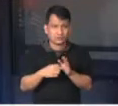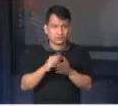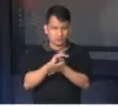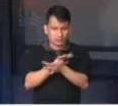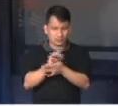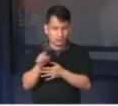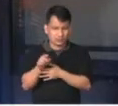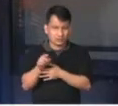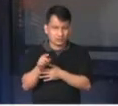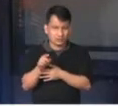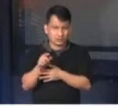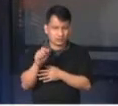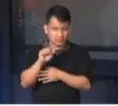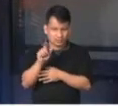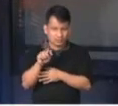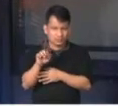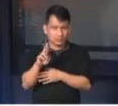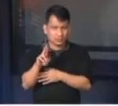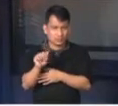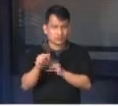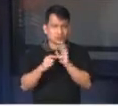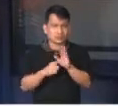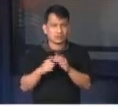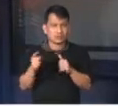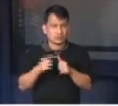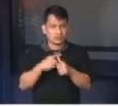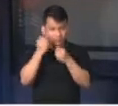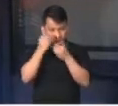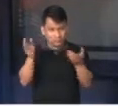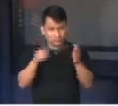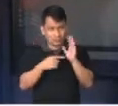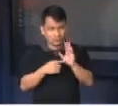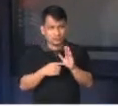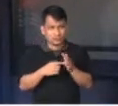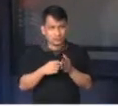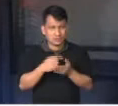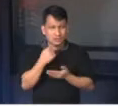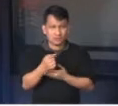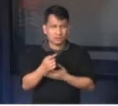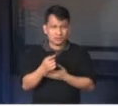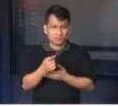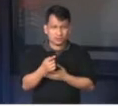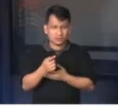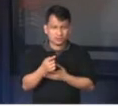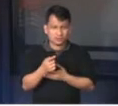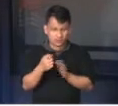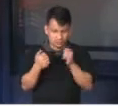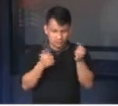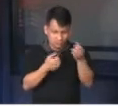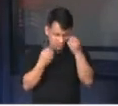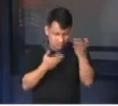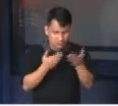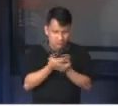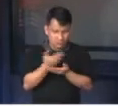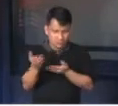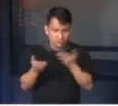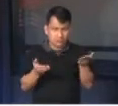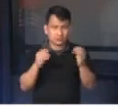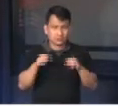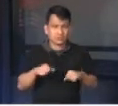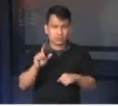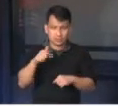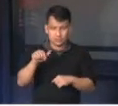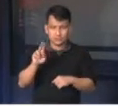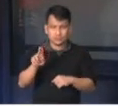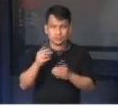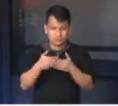ng AstraZeneca sa unang quarter at ang mga lokal na pamahalaan ang mangangasiwa sa pamimigay nito.